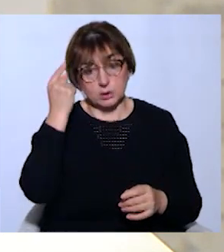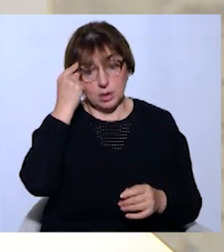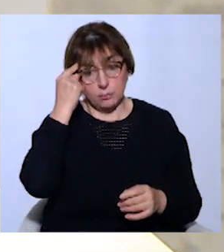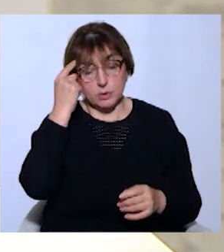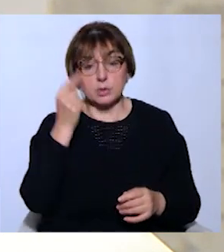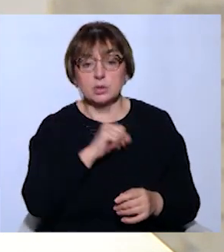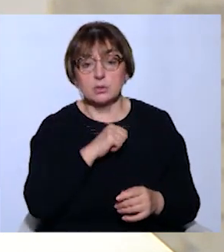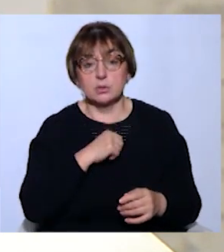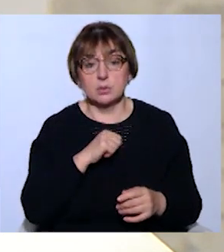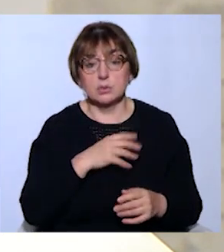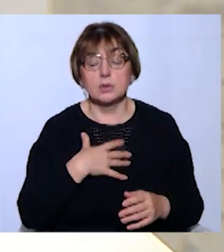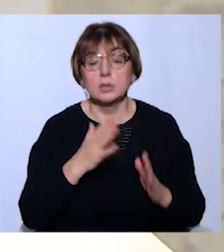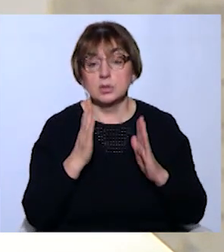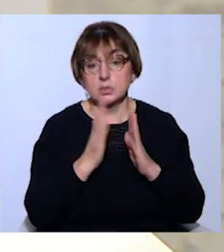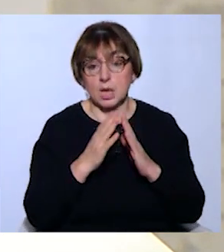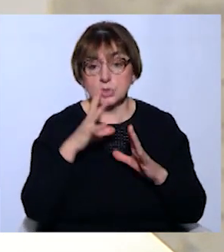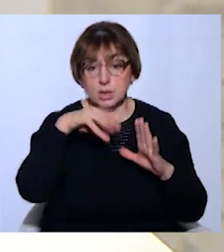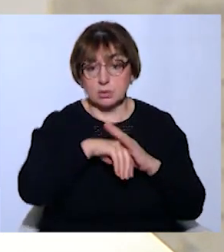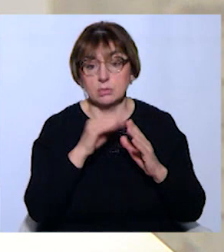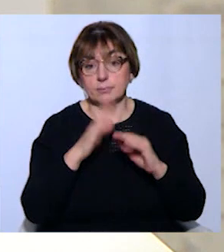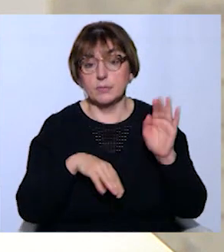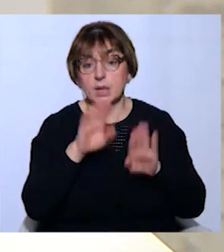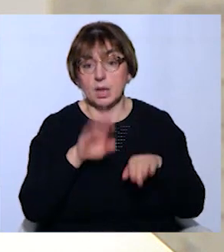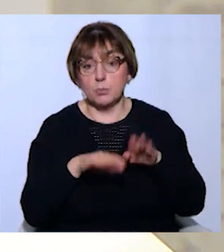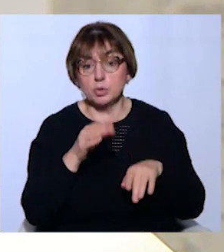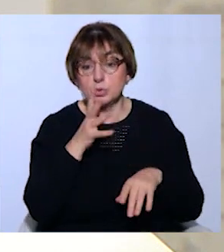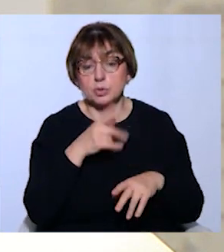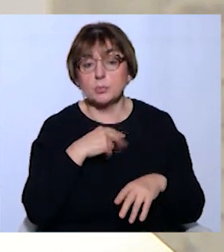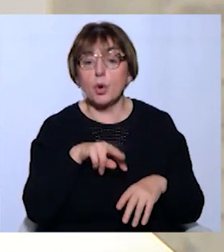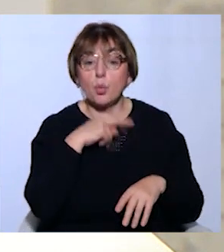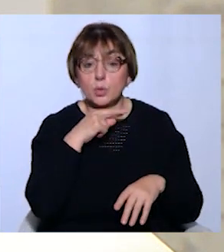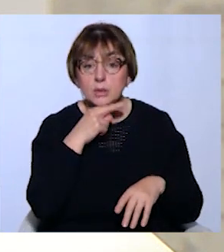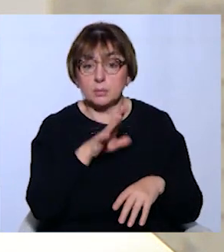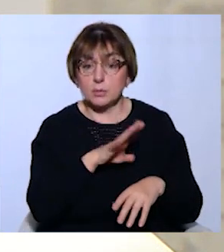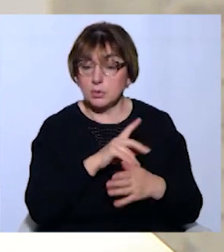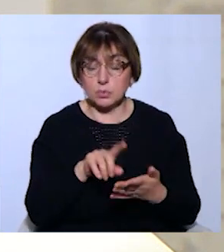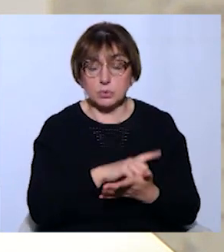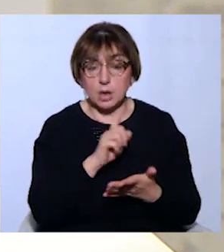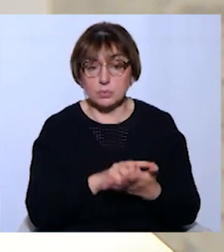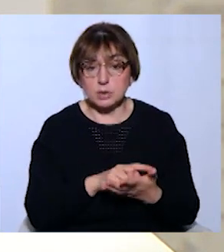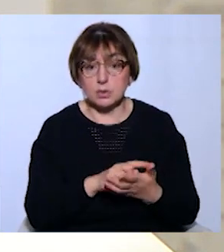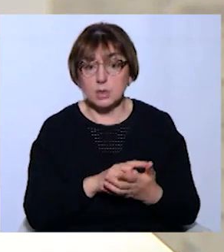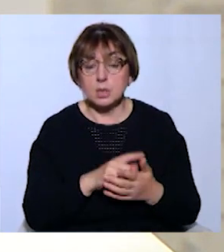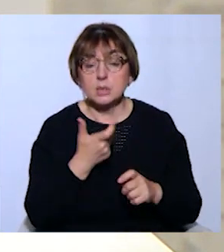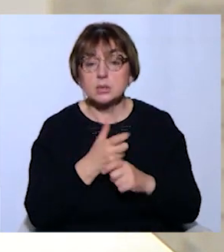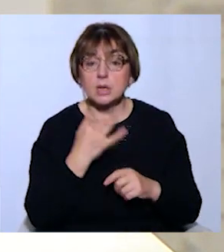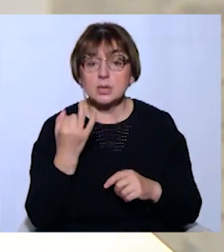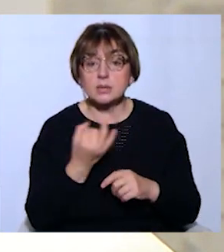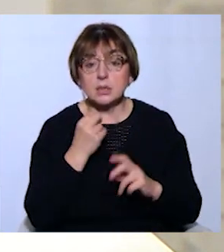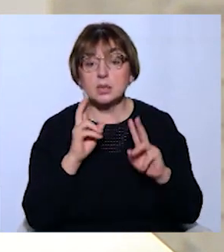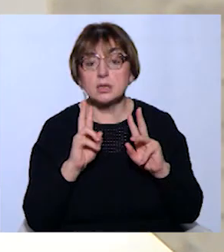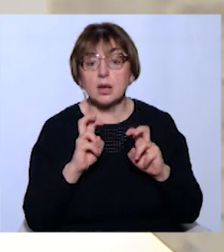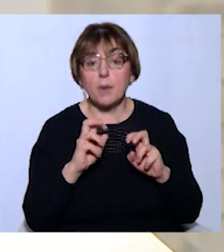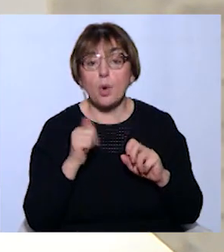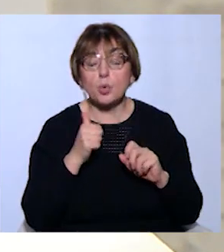თქვენს სარემონტო სამუშაოებში. ასე რომ ამას უნდა მიაქციოთ ყურადღება აუცილებლად. ეხლა ძალიან საინტერესო